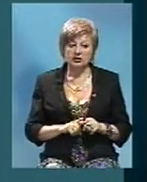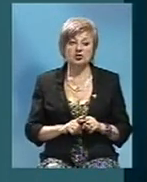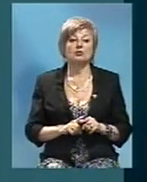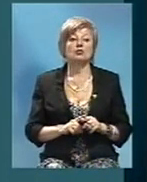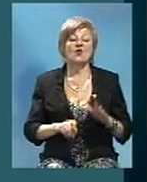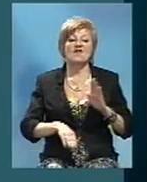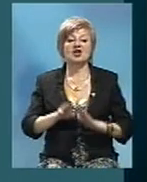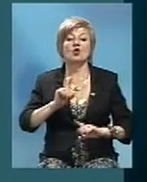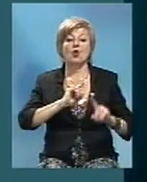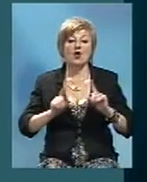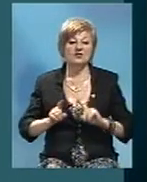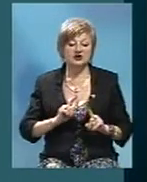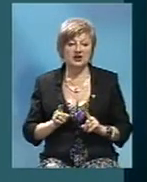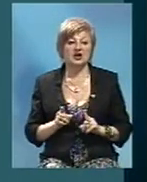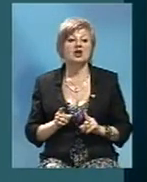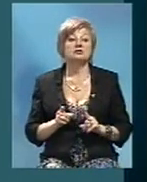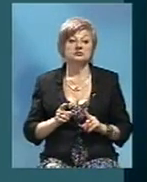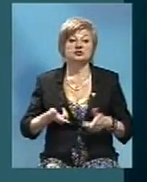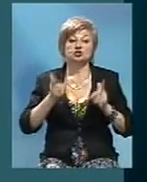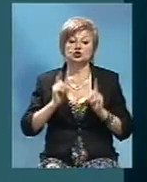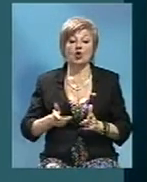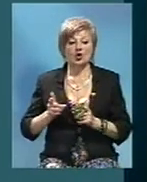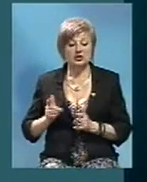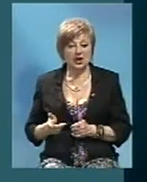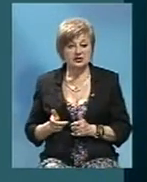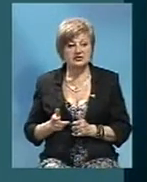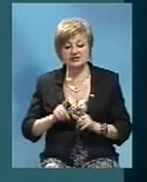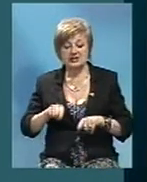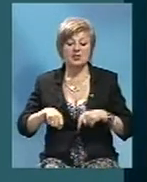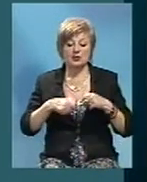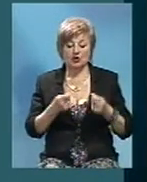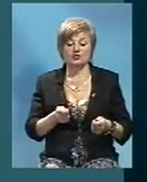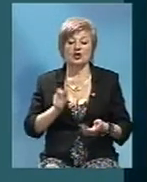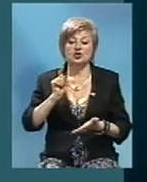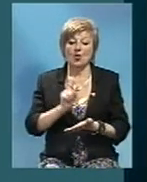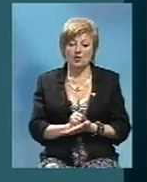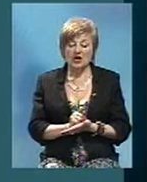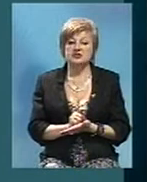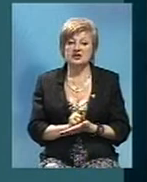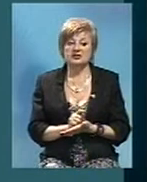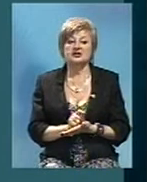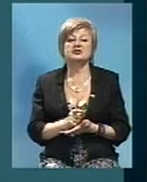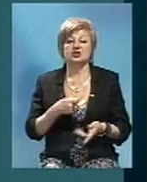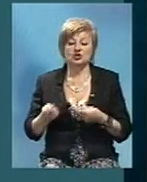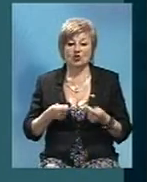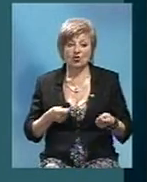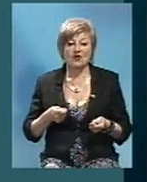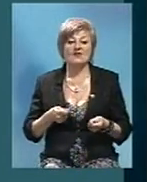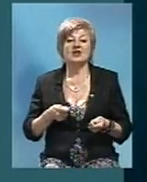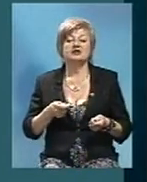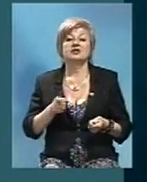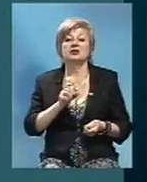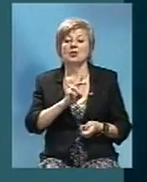року Верховна Рада ухвалила закон, згідно якого передала на місця повноваження у цій сфері, ми разом з